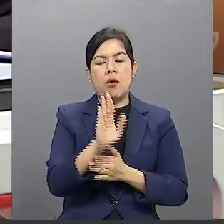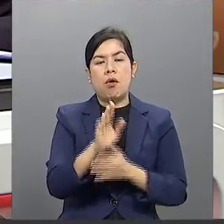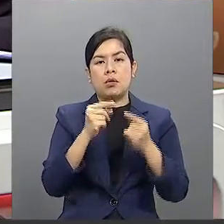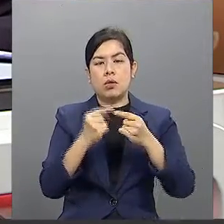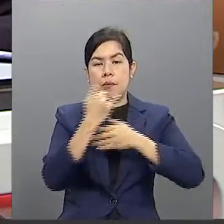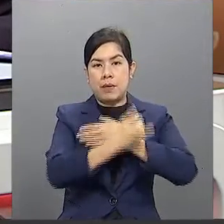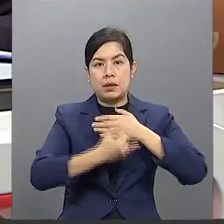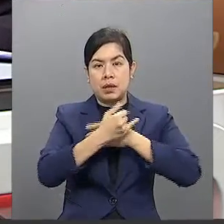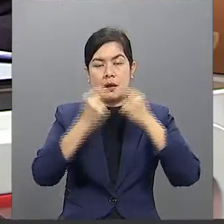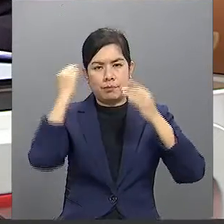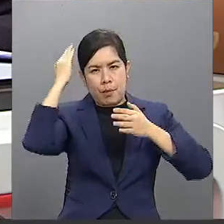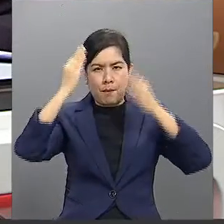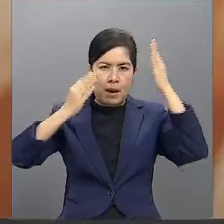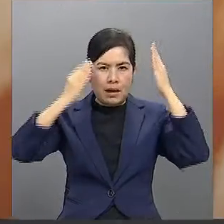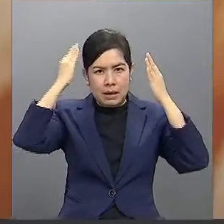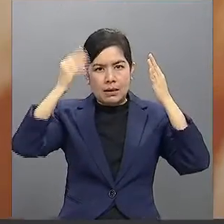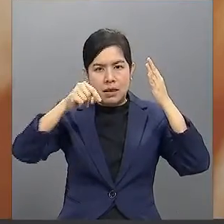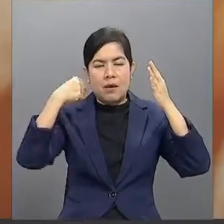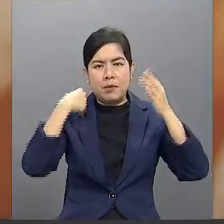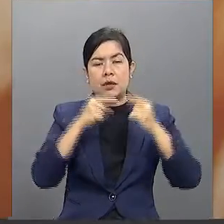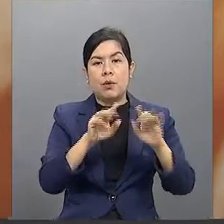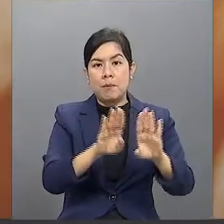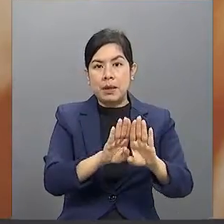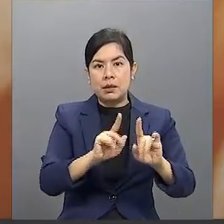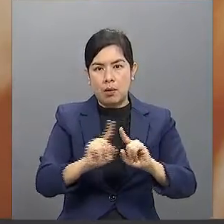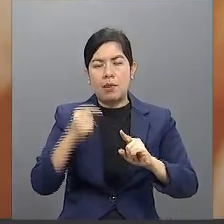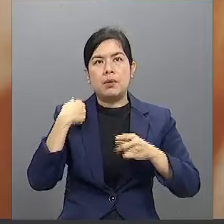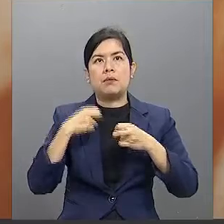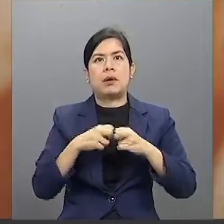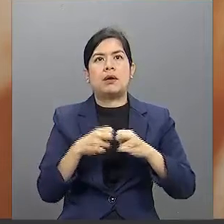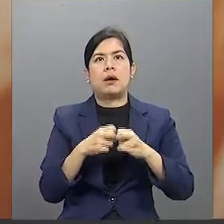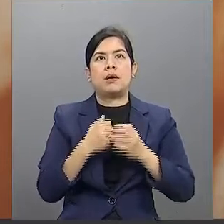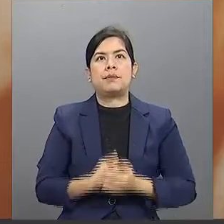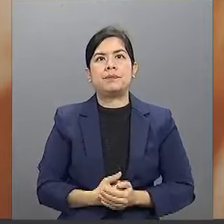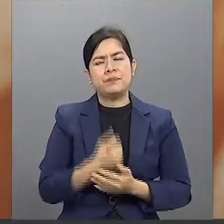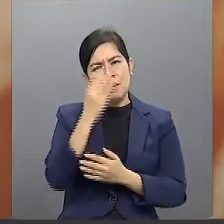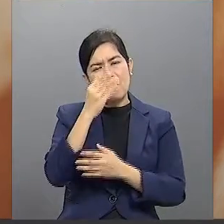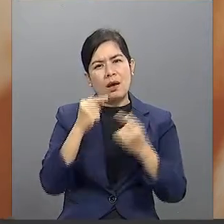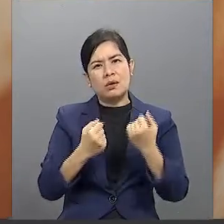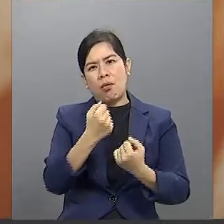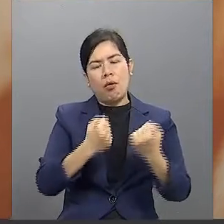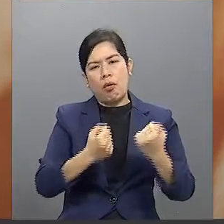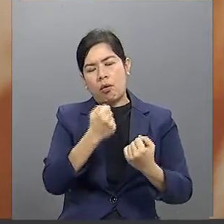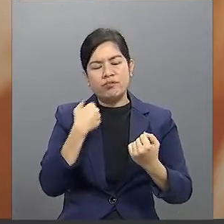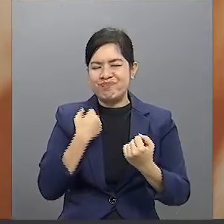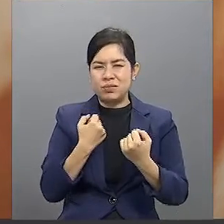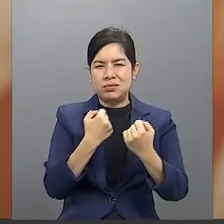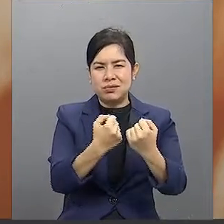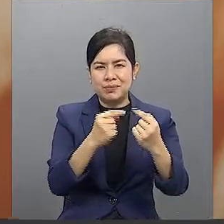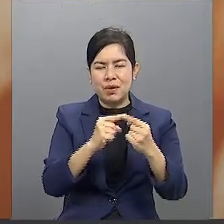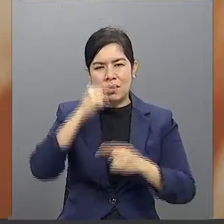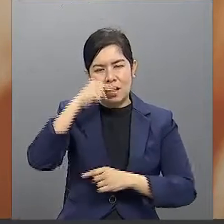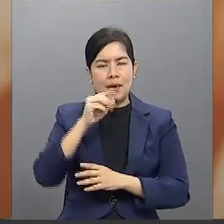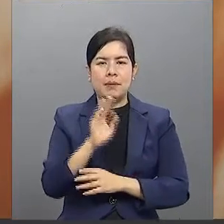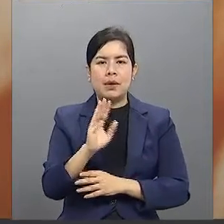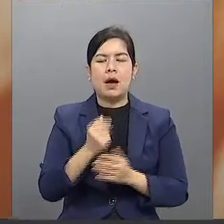ก็พบนะคะว่าปัญหาที่ตามมาก็คือยานพาหนะบางส่วนไม่สามารถเคลื่อนย้ายกลับเข้าประเทศไทยได้ทำให้หน่วยงานที่เกี่ยวข้องค่ะมีการ